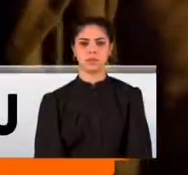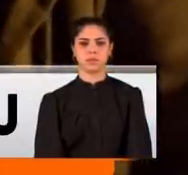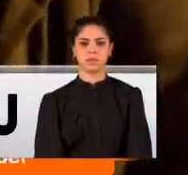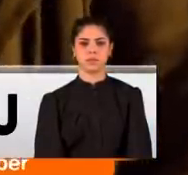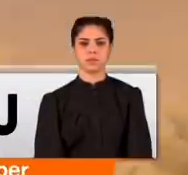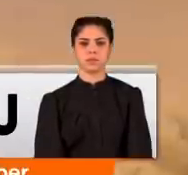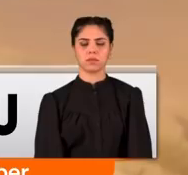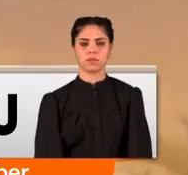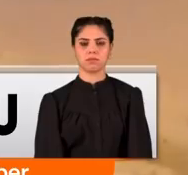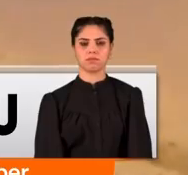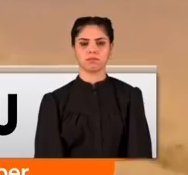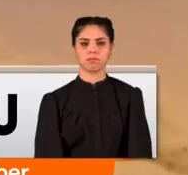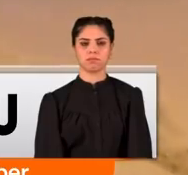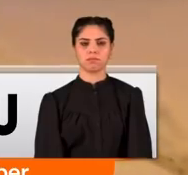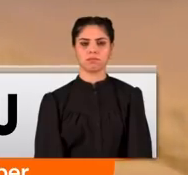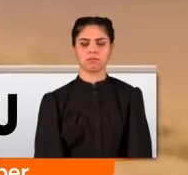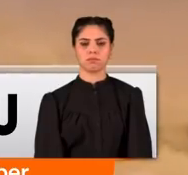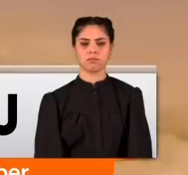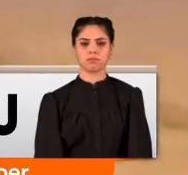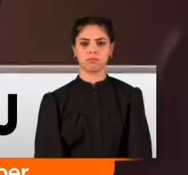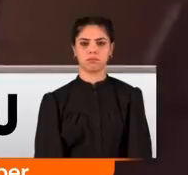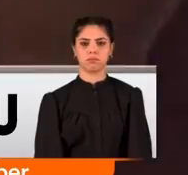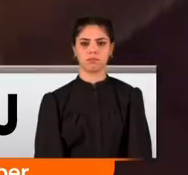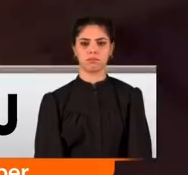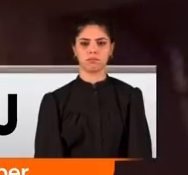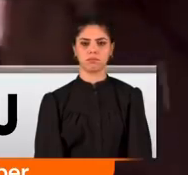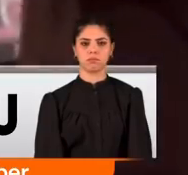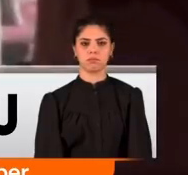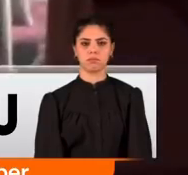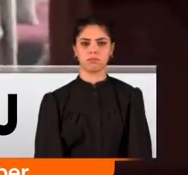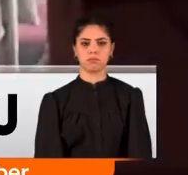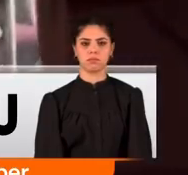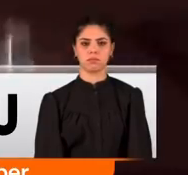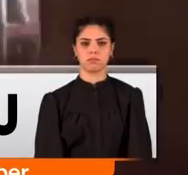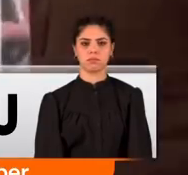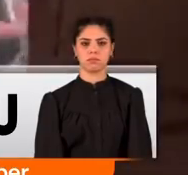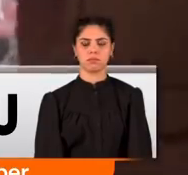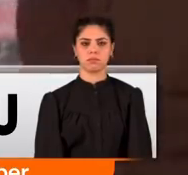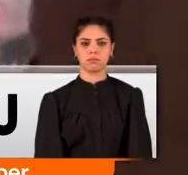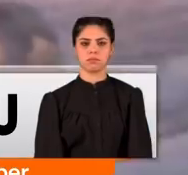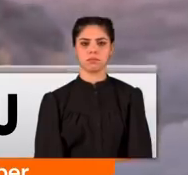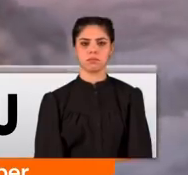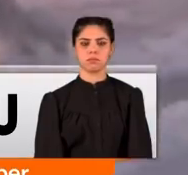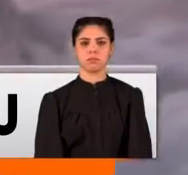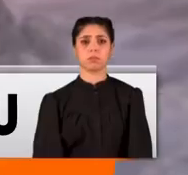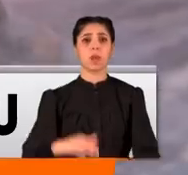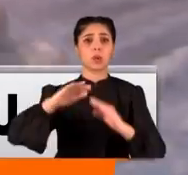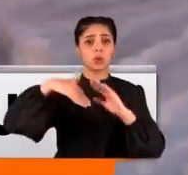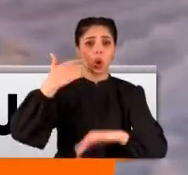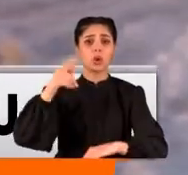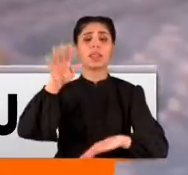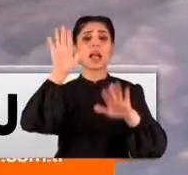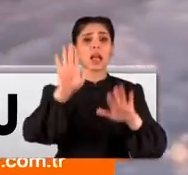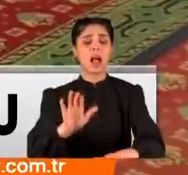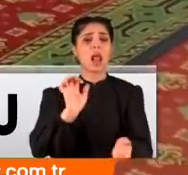etmeye çalışıyoruz. Hay Allah razı olsun. Eyvallah. Kaç saattir eyvallah yoldasınız? En az 4-5 saat. Sonra da mahsur